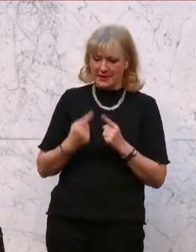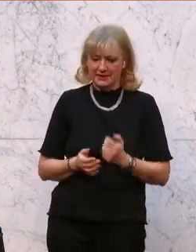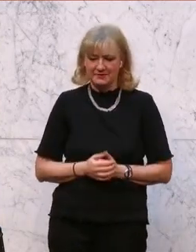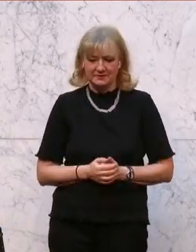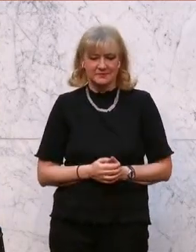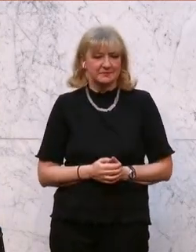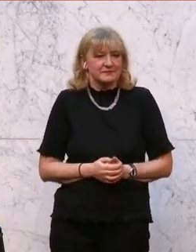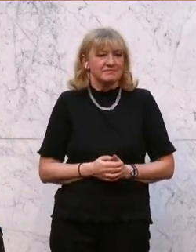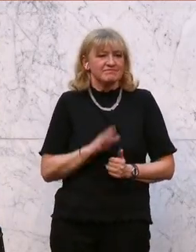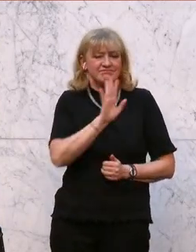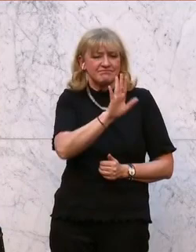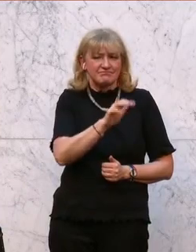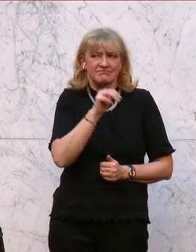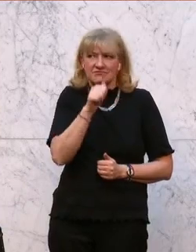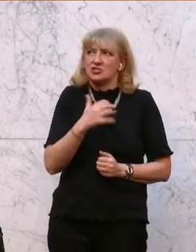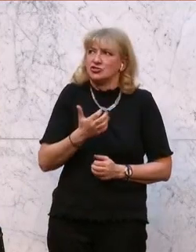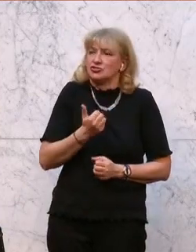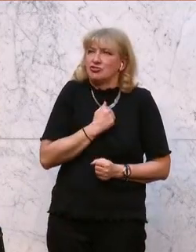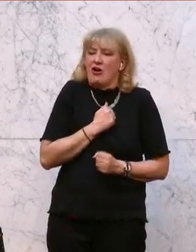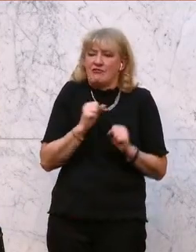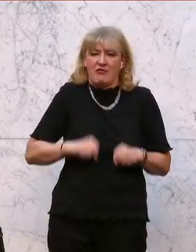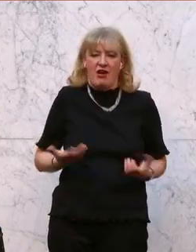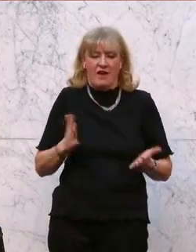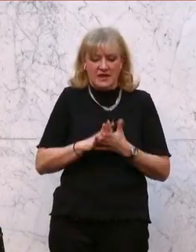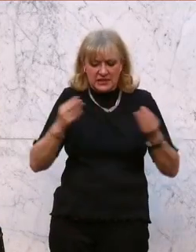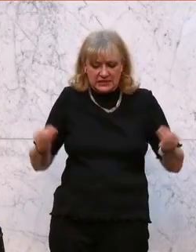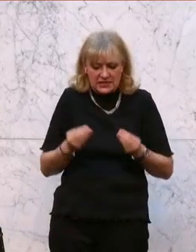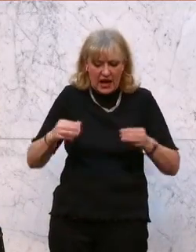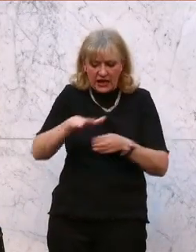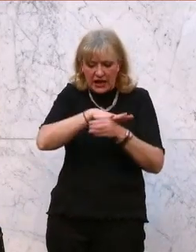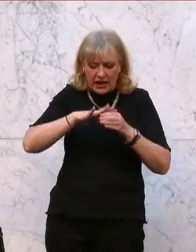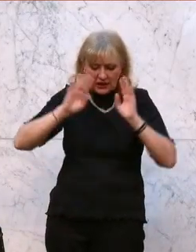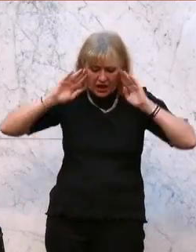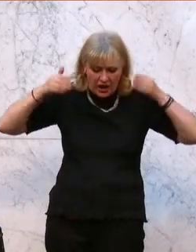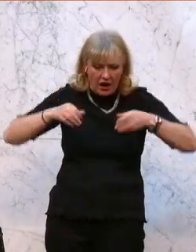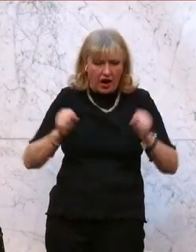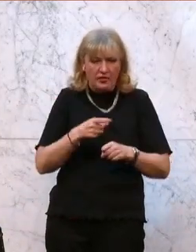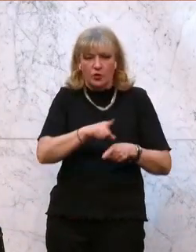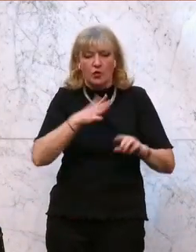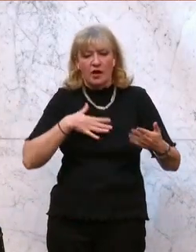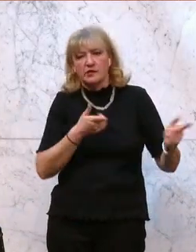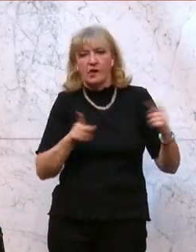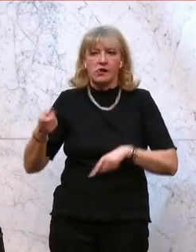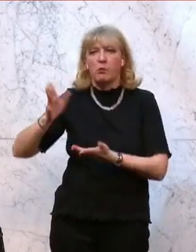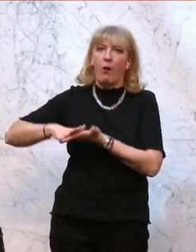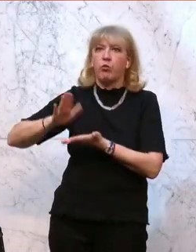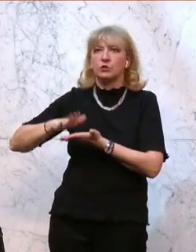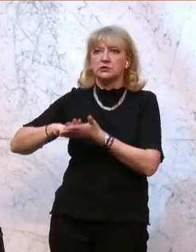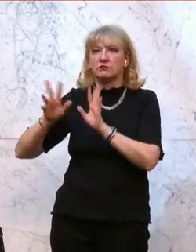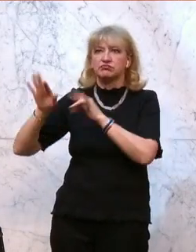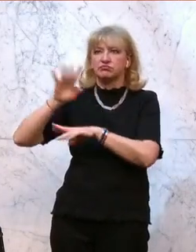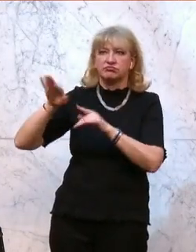Sie sind offenbar nicht in der Lage, sich auf sachlichem und inhaltlichem Niveau zu diskutieren und verfallen halt dann wieder gerne in dieses populistische, leicht